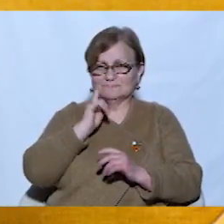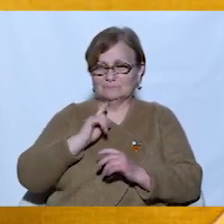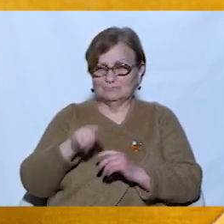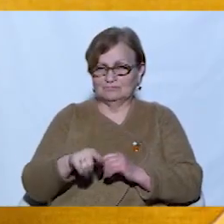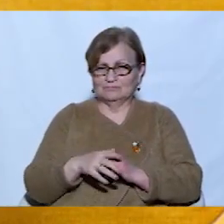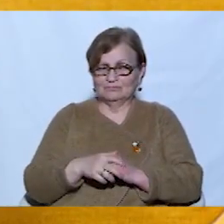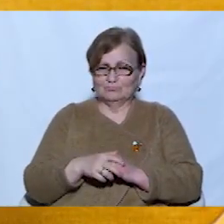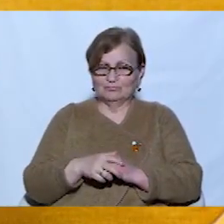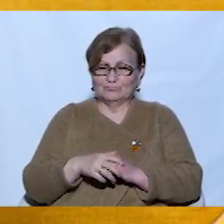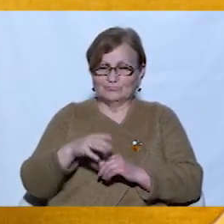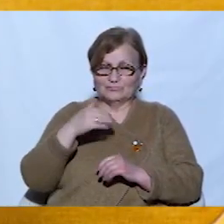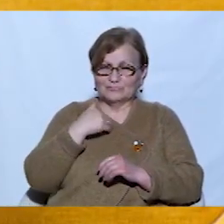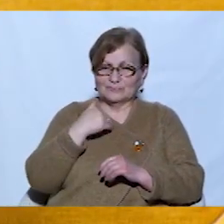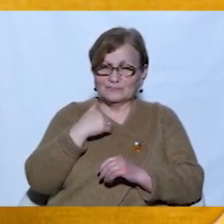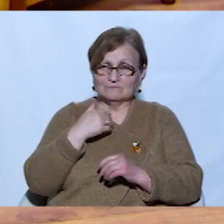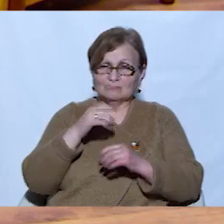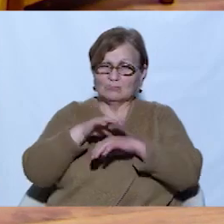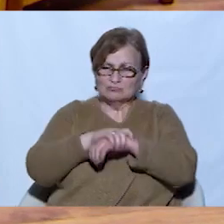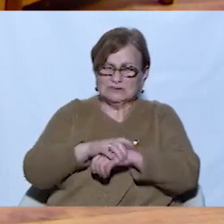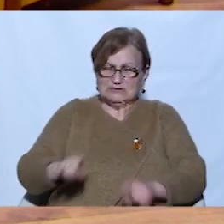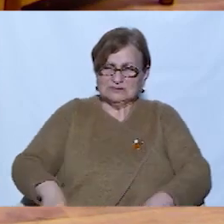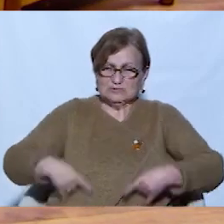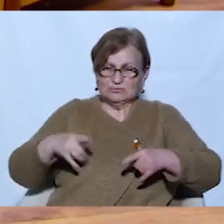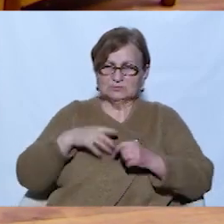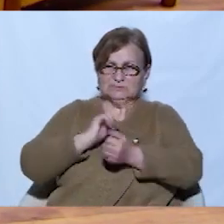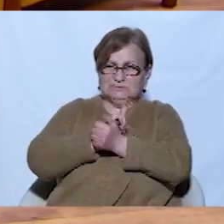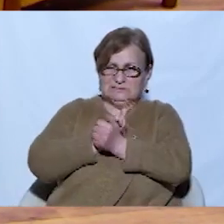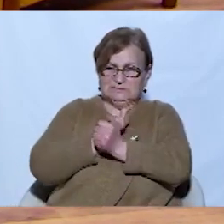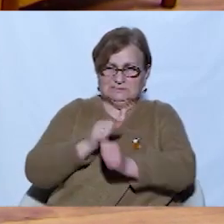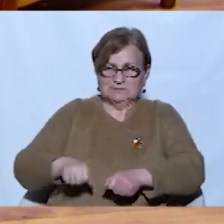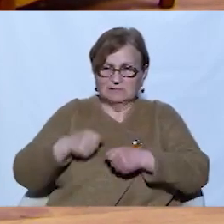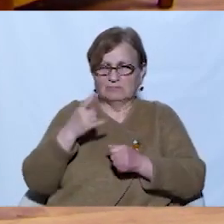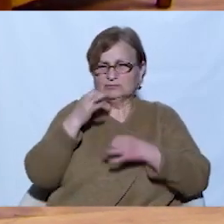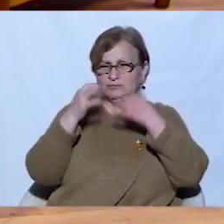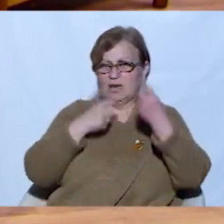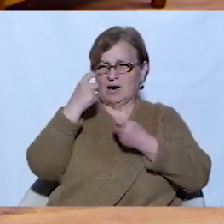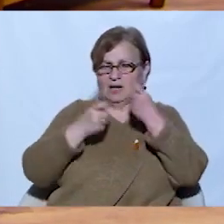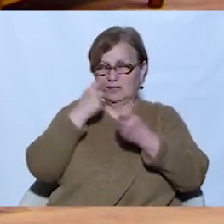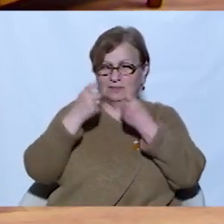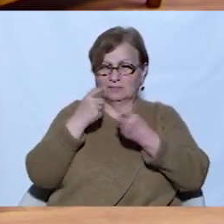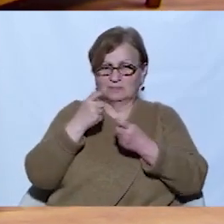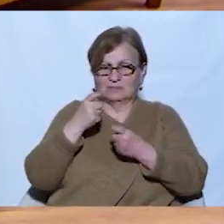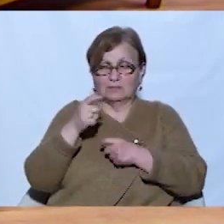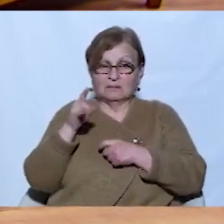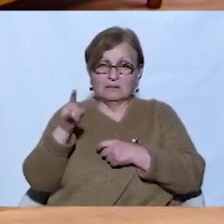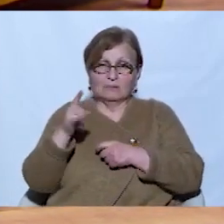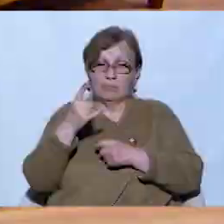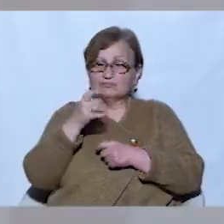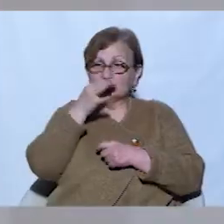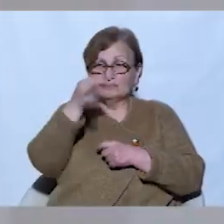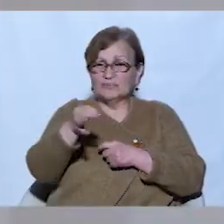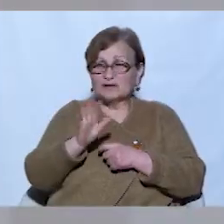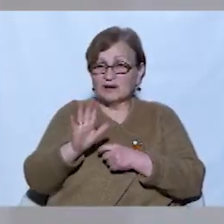და ვიღაცა ბავშვის შეიძლება მოჭერილი ჯინსის შარვალი გახდეს კივილის და წივილის მიზეზი. უბრალოდ ესე ვერბალურად ვერ გამო, ანუ